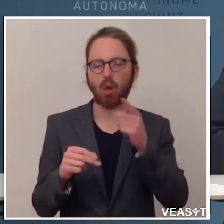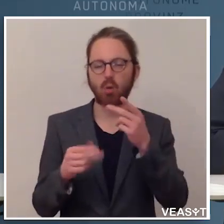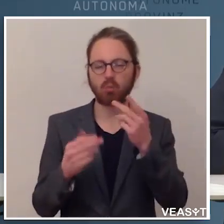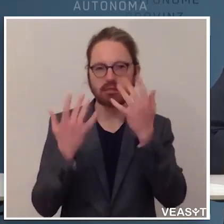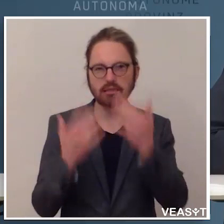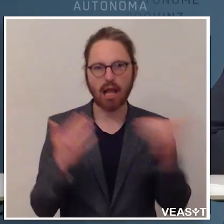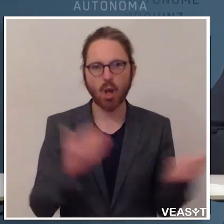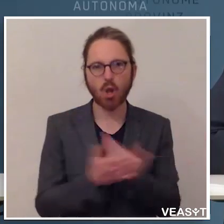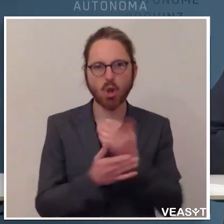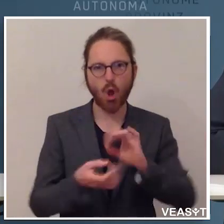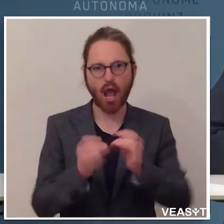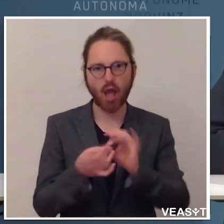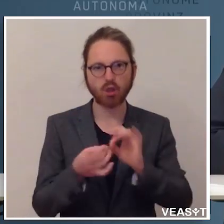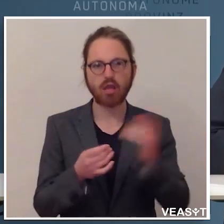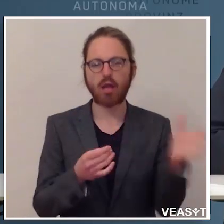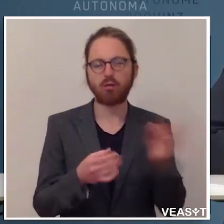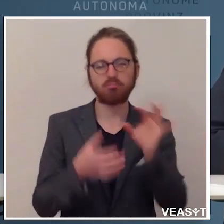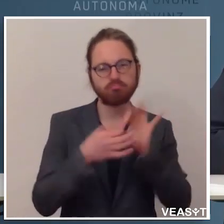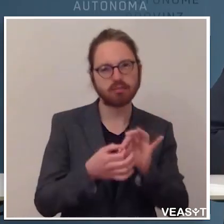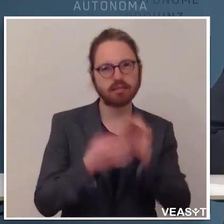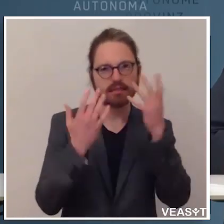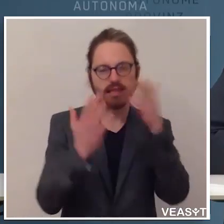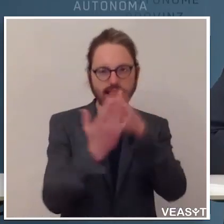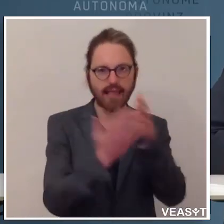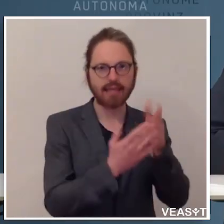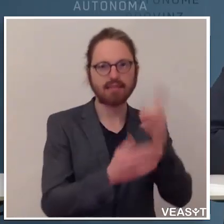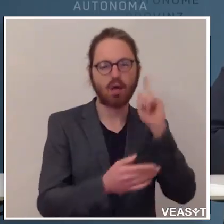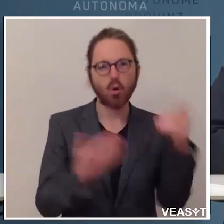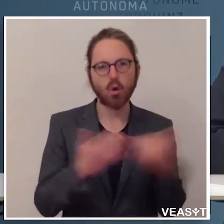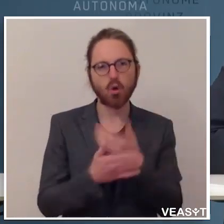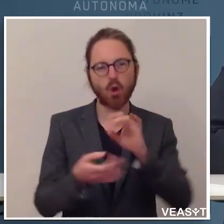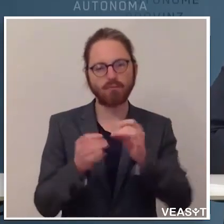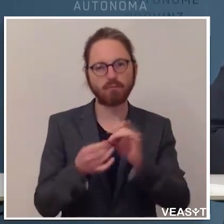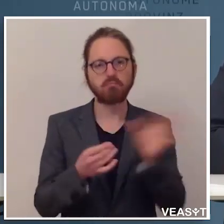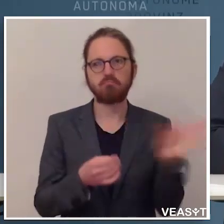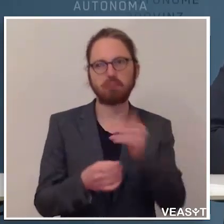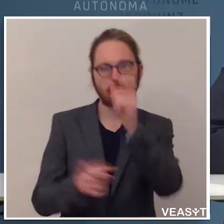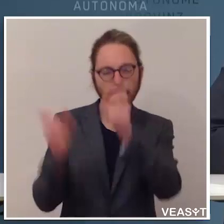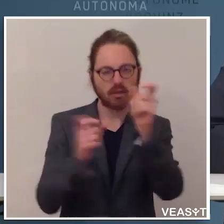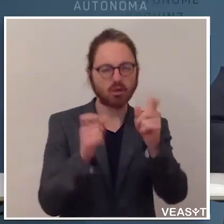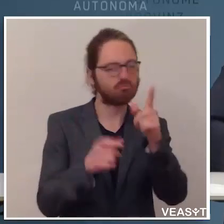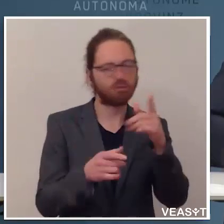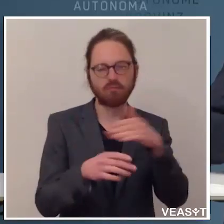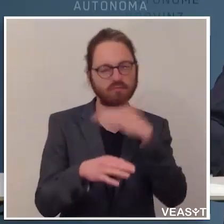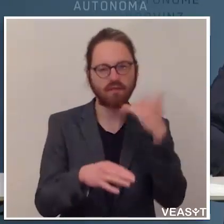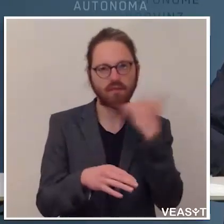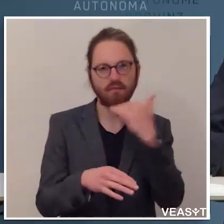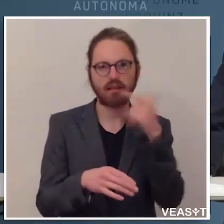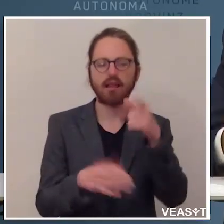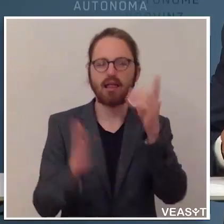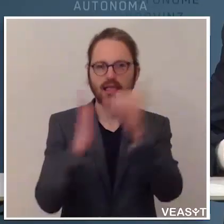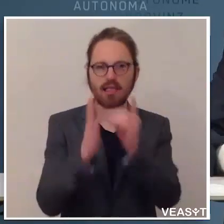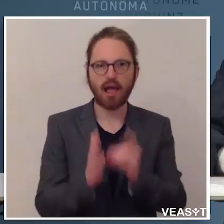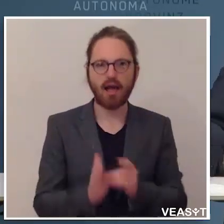Krankenhäuser, der Normalbetten, der Intensivbetten, die Zahl der Neuinfektionen im Verhältnis zu den durchgeführten Tests, die Zahl der Neuinfektionen